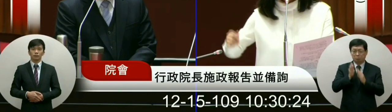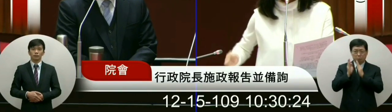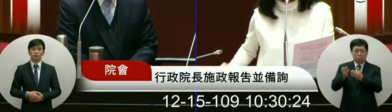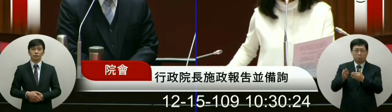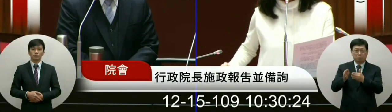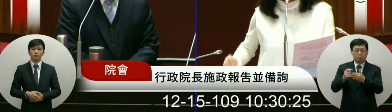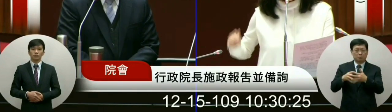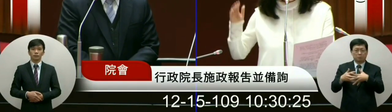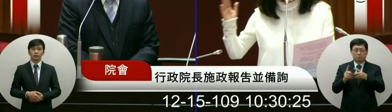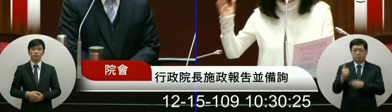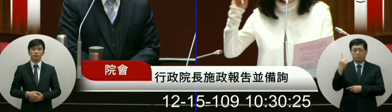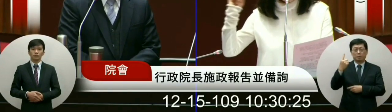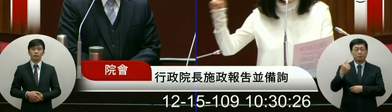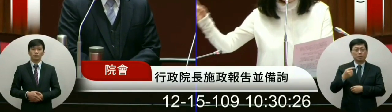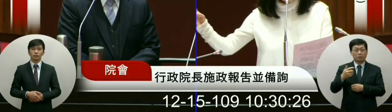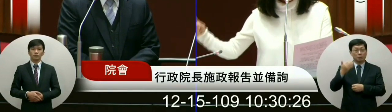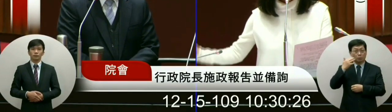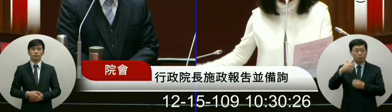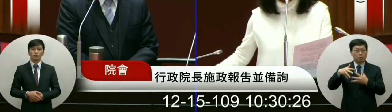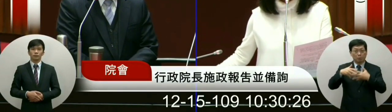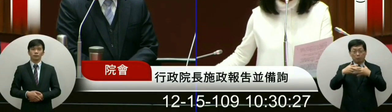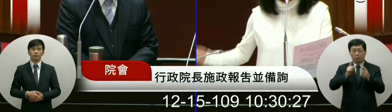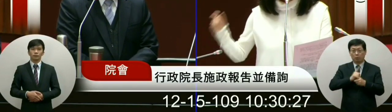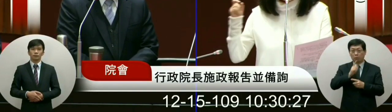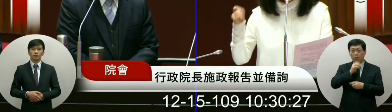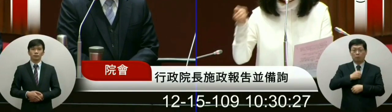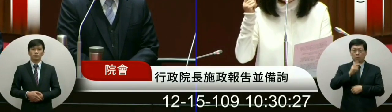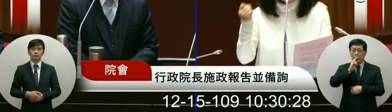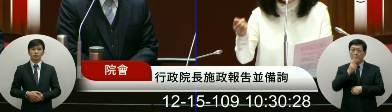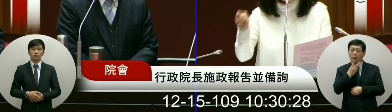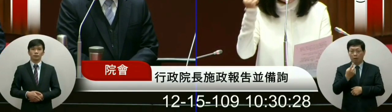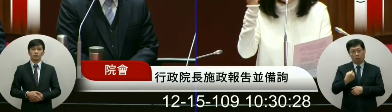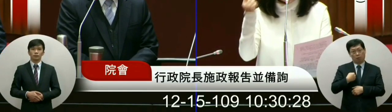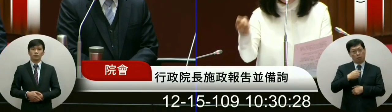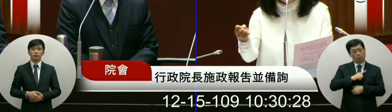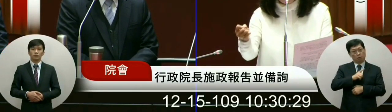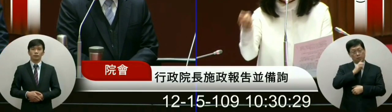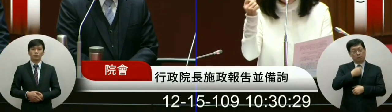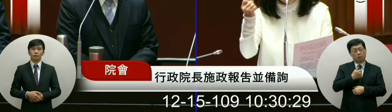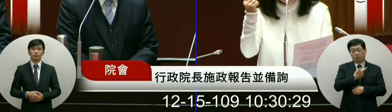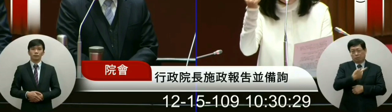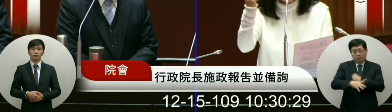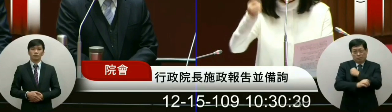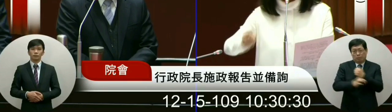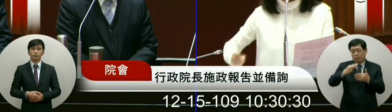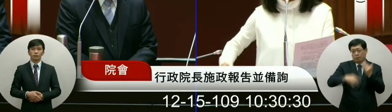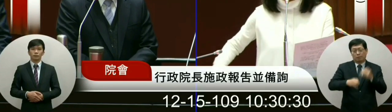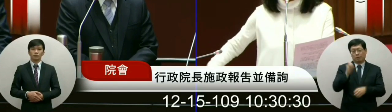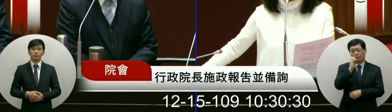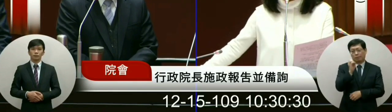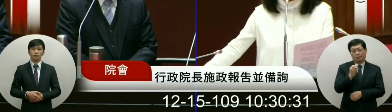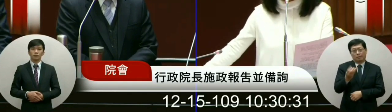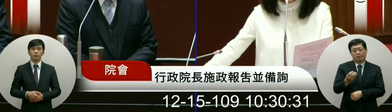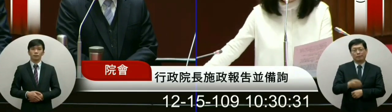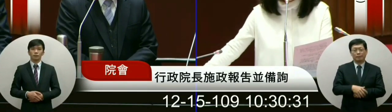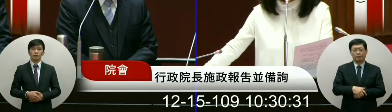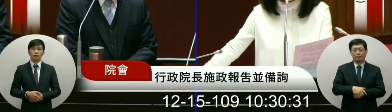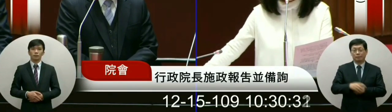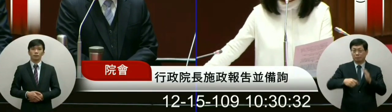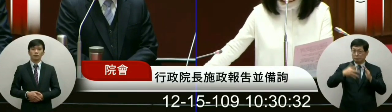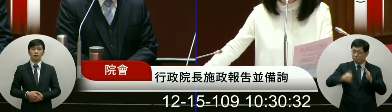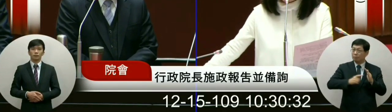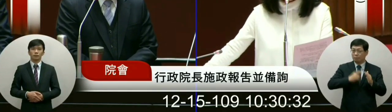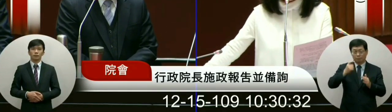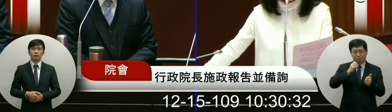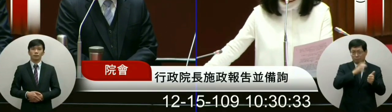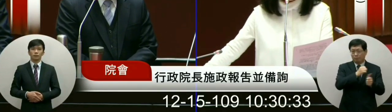美国？而美国只要一翻桌，我们连最基本的筹码都没有了。院长在